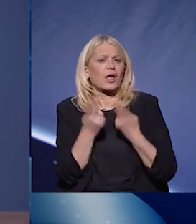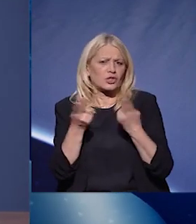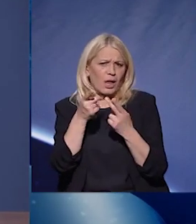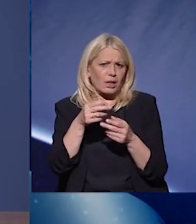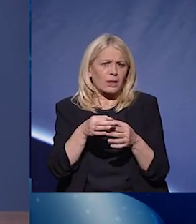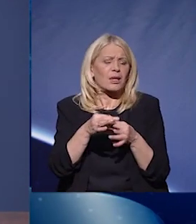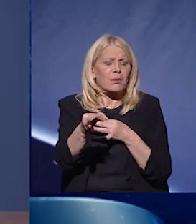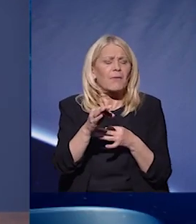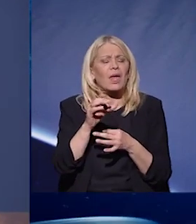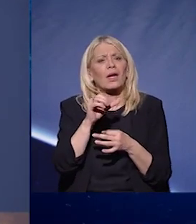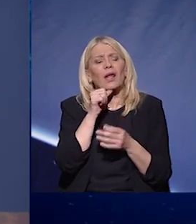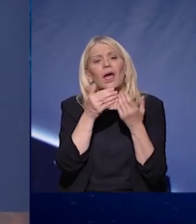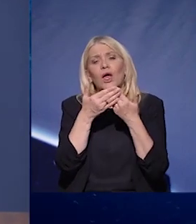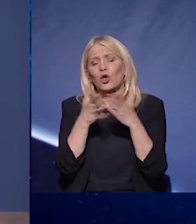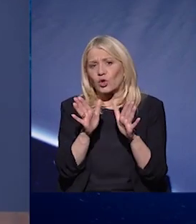relaksaciju i otvaranje